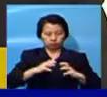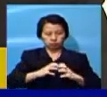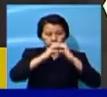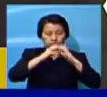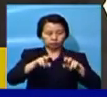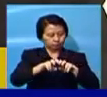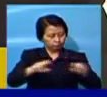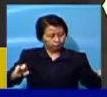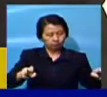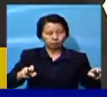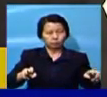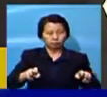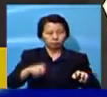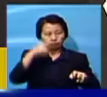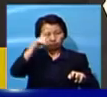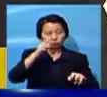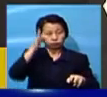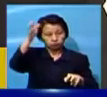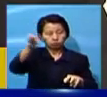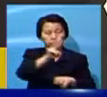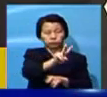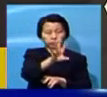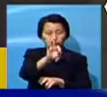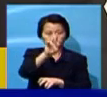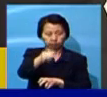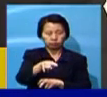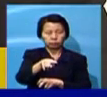panel for